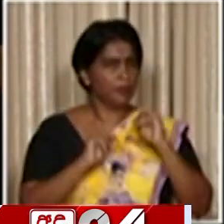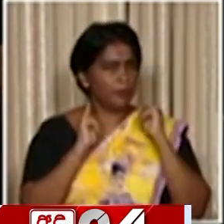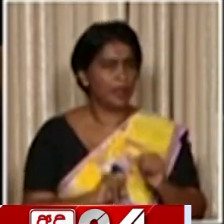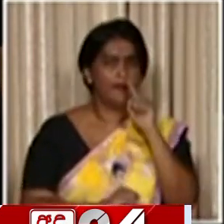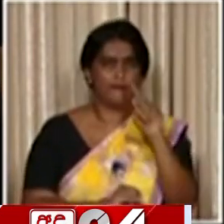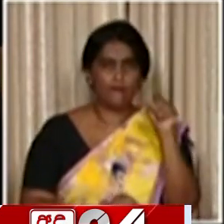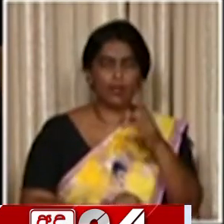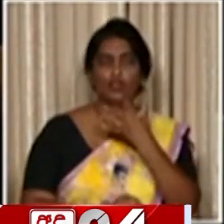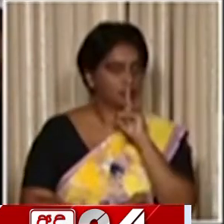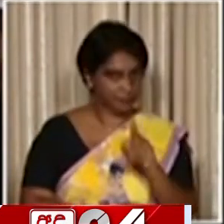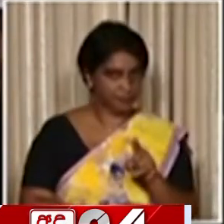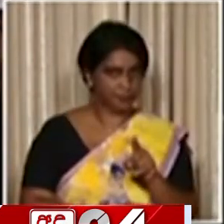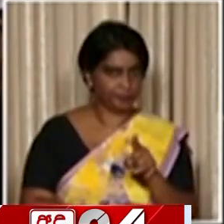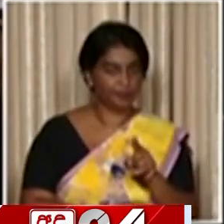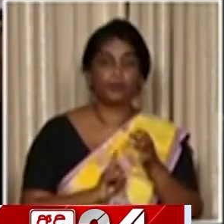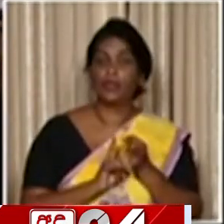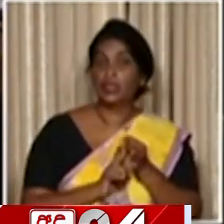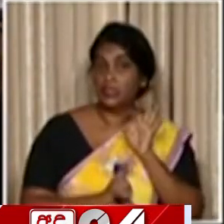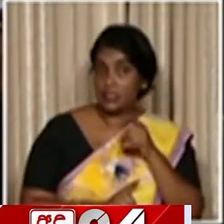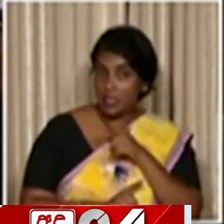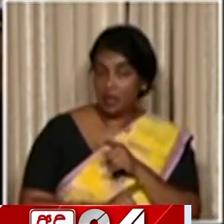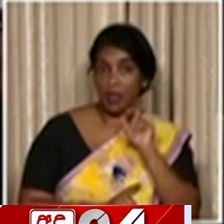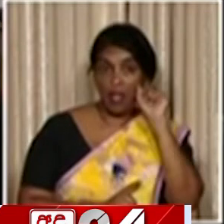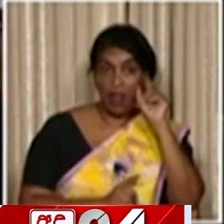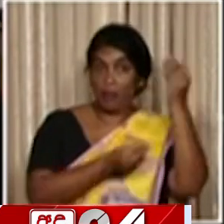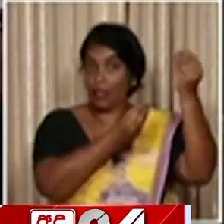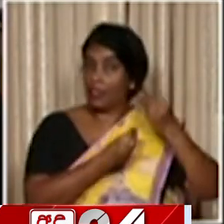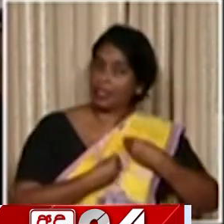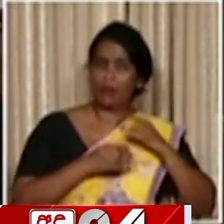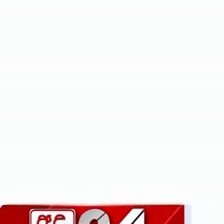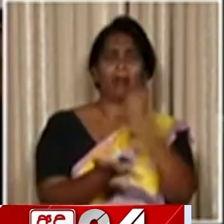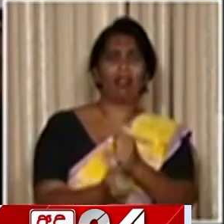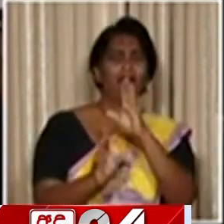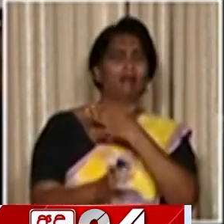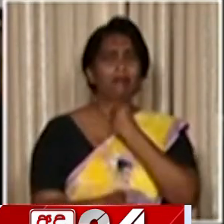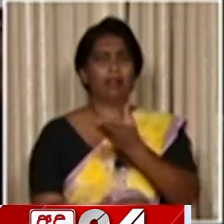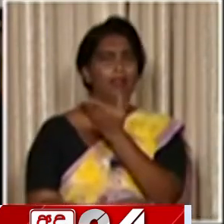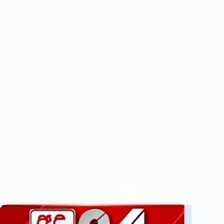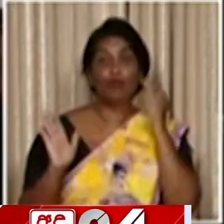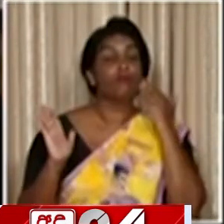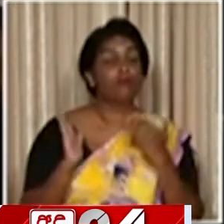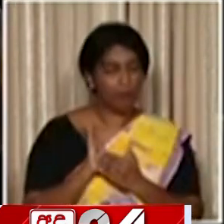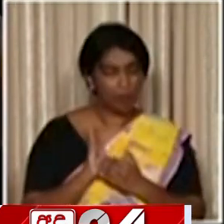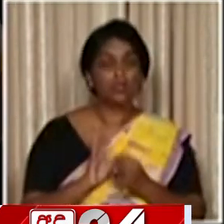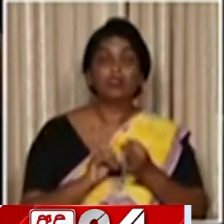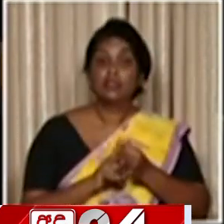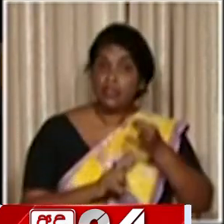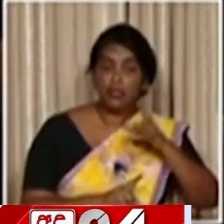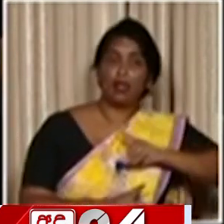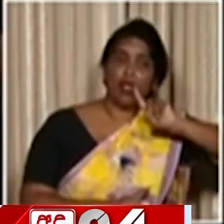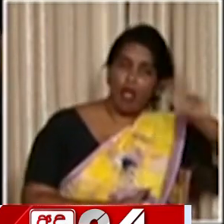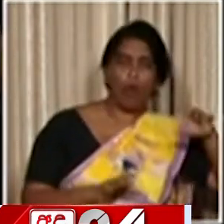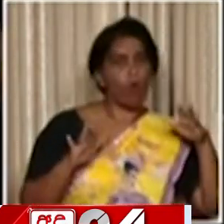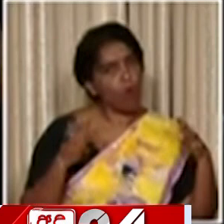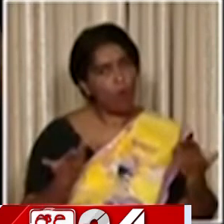වැරදි පූර්වදර්ශයක් මේක දෙන්නේ ජනාධිපතිතුමා නම එවනකන් ඉන්නේ නැතිව ගරු කතානායකතුමනි මේ පිළිබඳව ජනාධිපතිලා විමසා හෝ